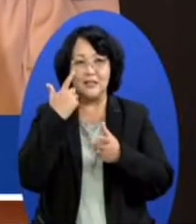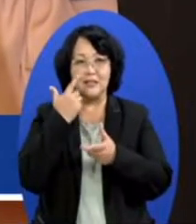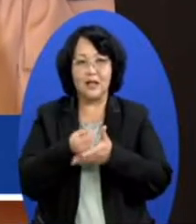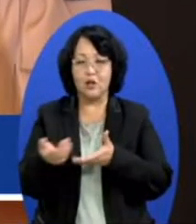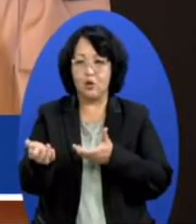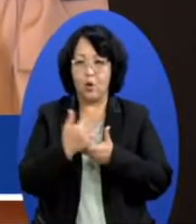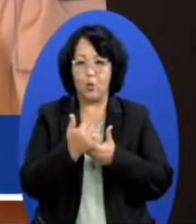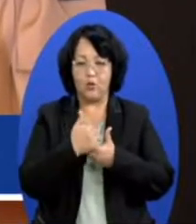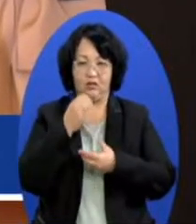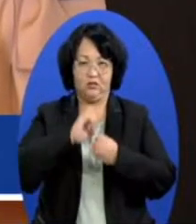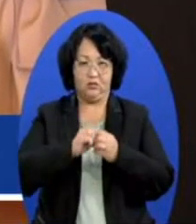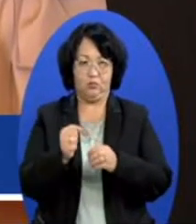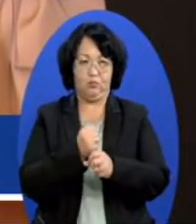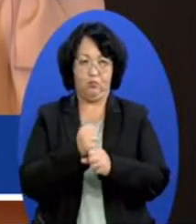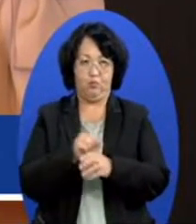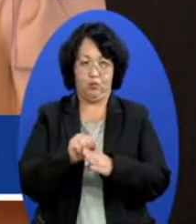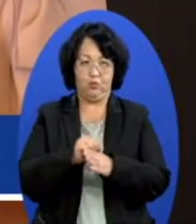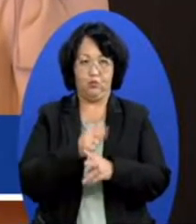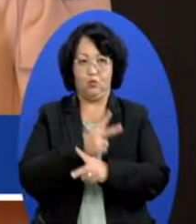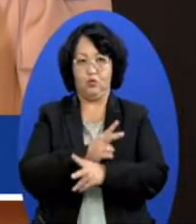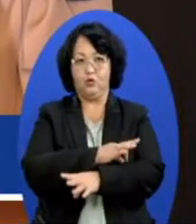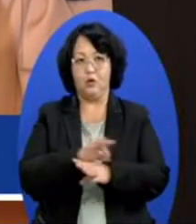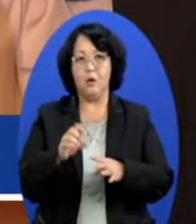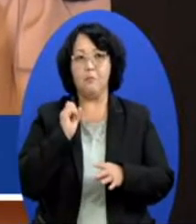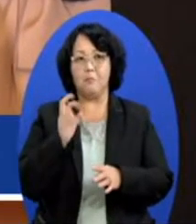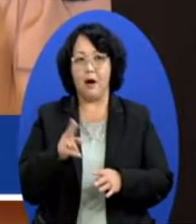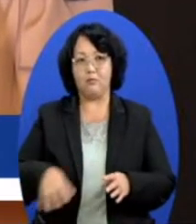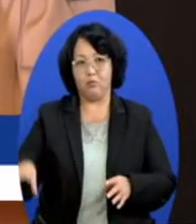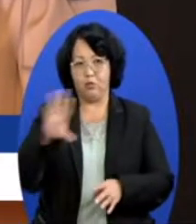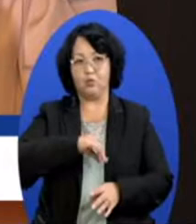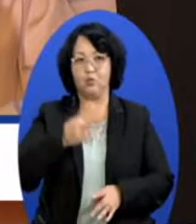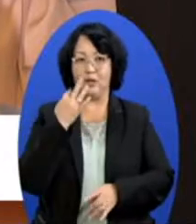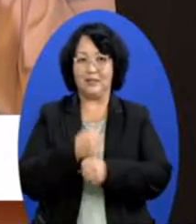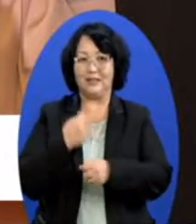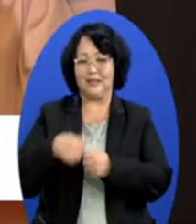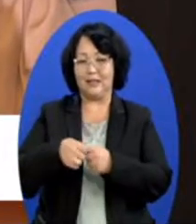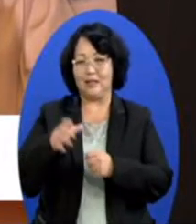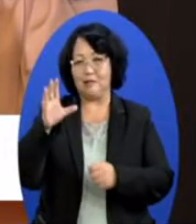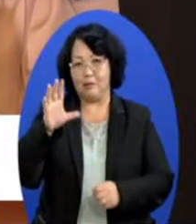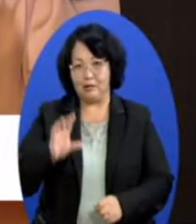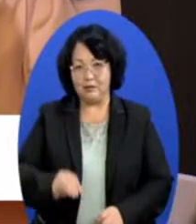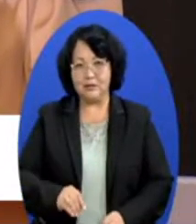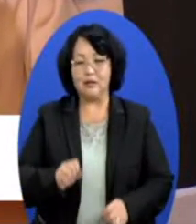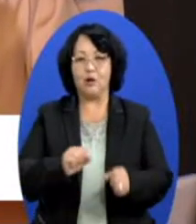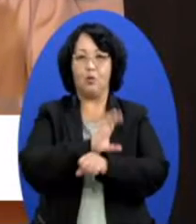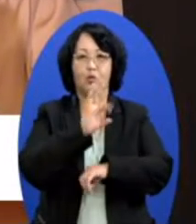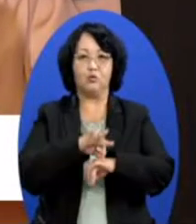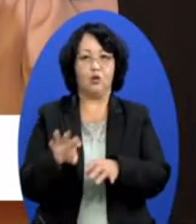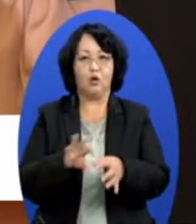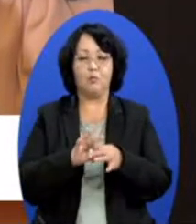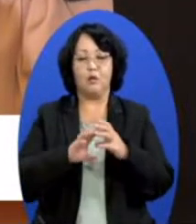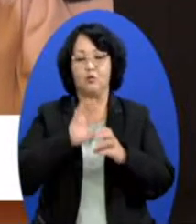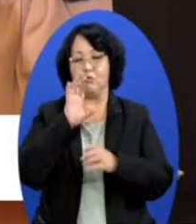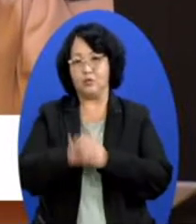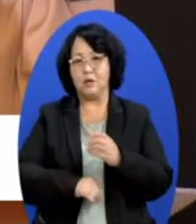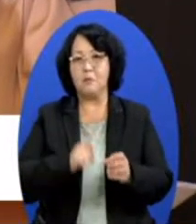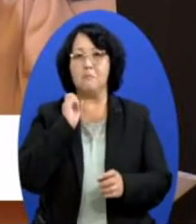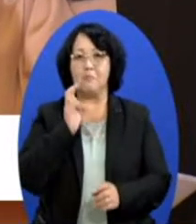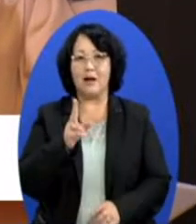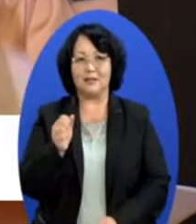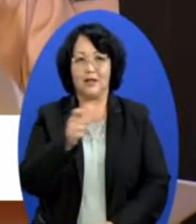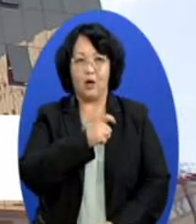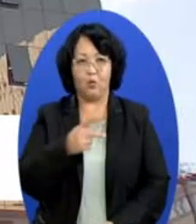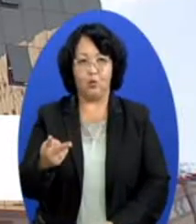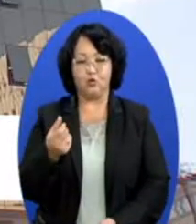ирсэн. Банкнуудын зүгээс ч гэсэн дээр бид нар үйл ажиллагааны зардлыг улам багасгая. За цар тахал коронавирустэй холбоотойгоор дэлхийн банк санхүүгийн зах зээл тэр